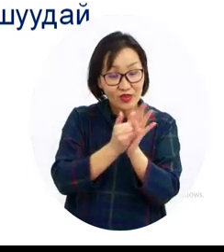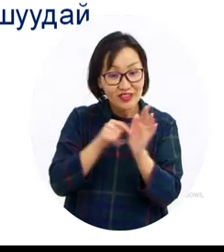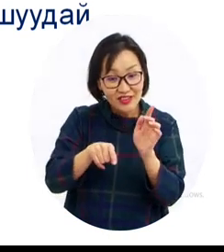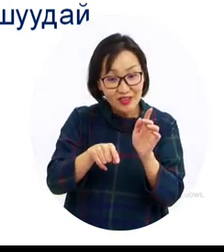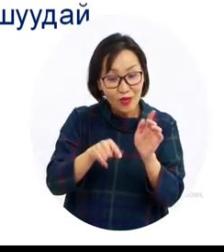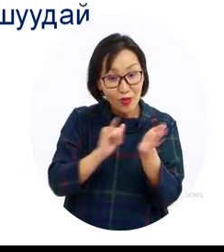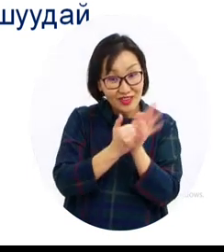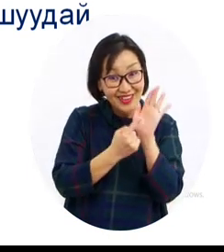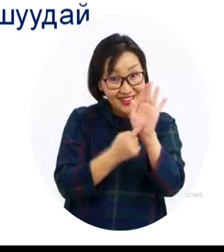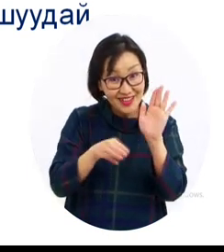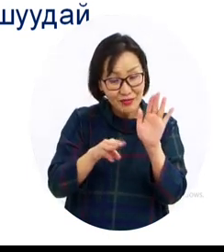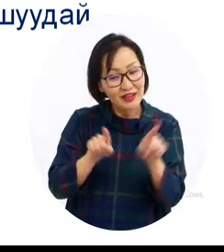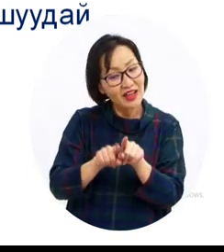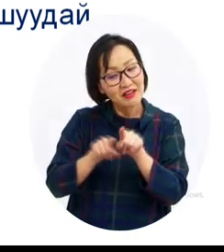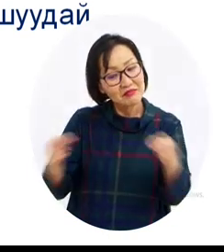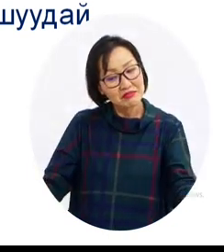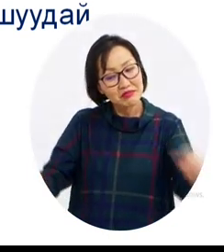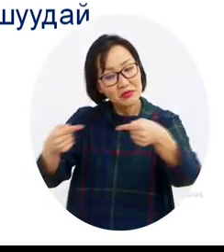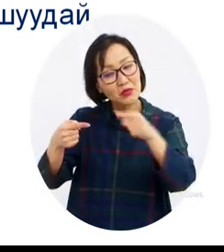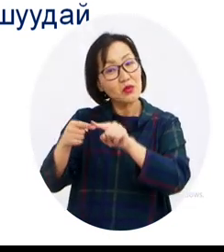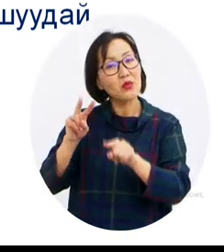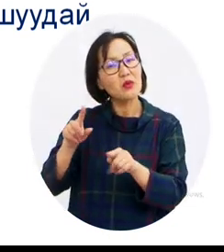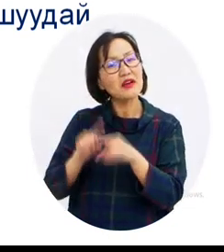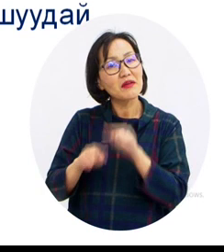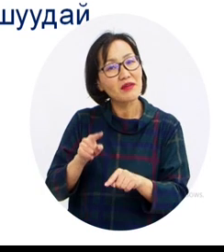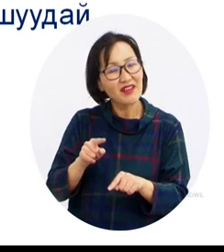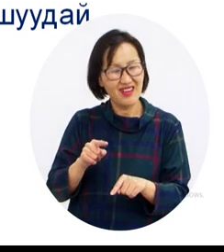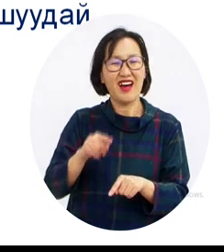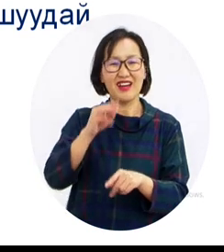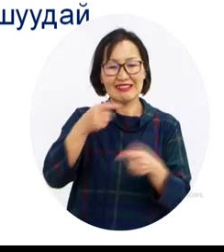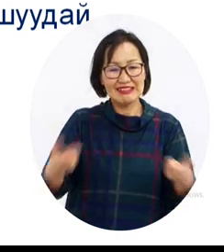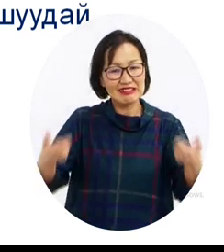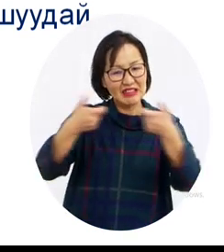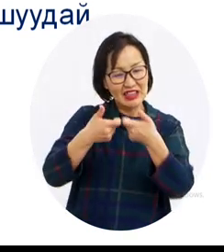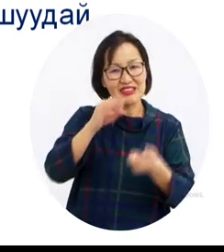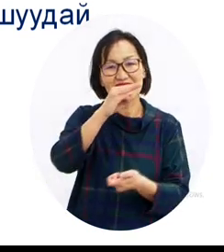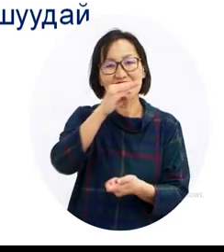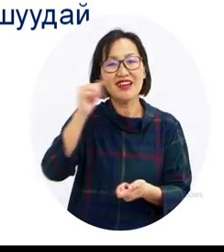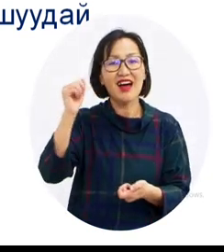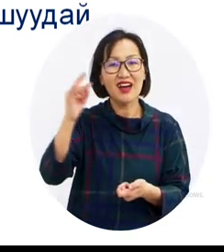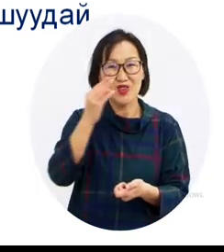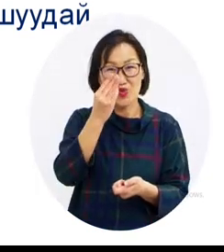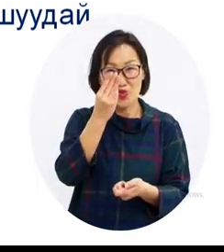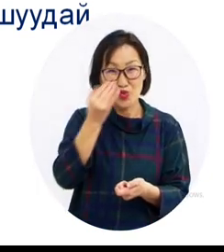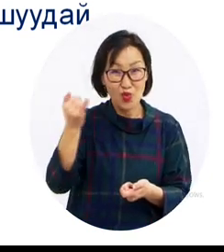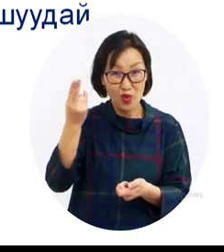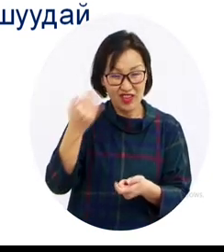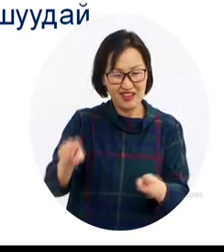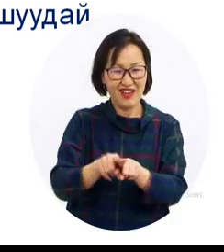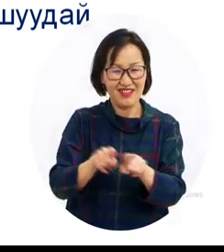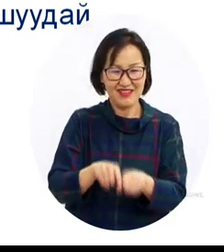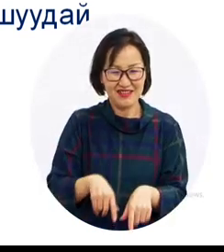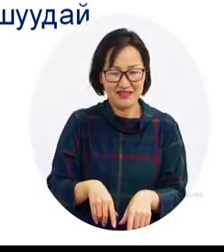гэсэн дараагийн багнад ямар үгтэй холбогдохоор байна? Таарсан, таар шуудаа гэсэн байна тий. За нэг